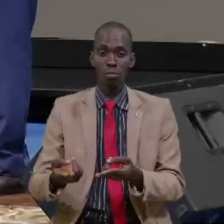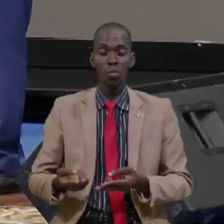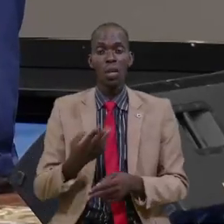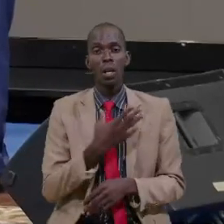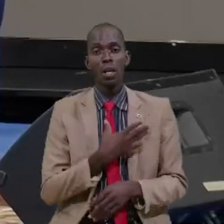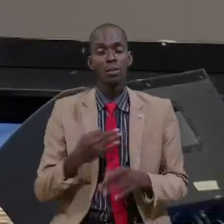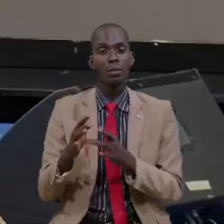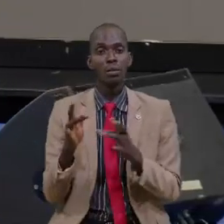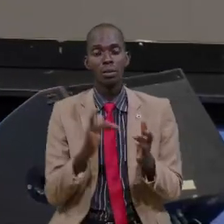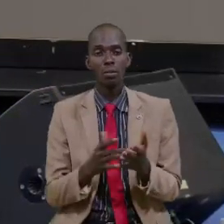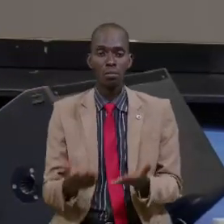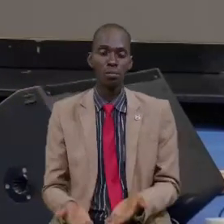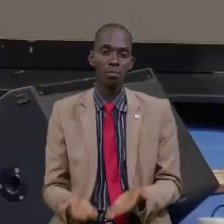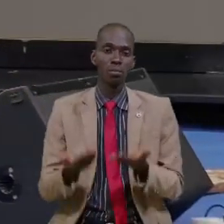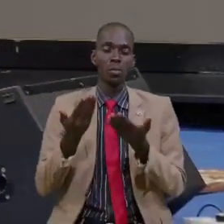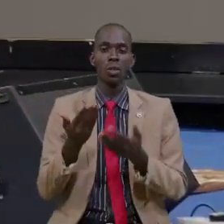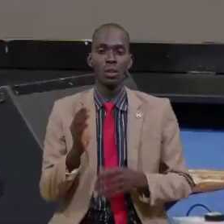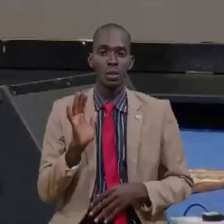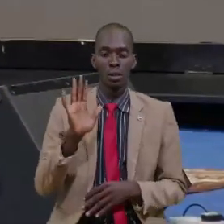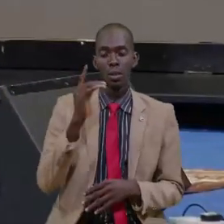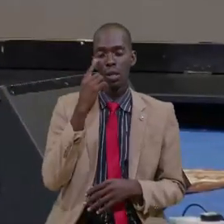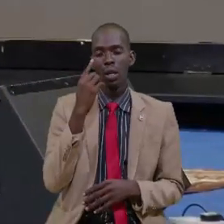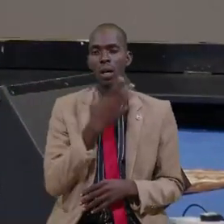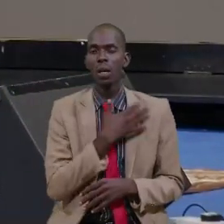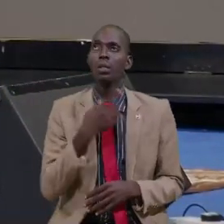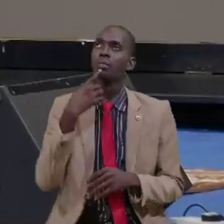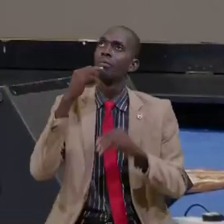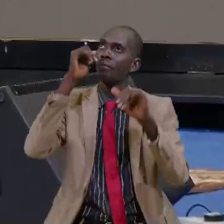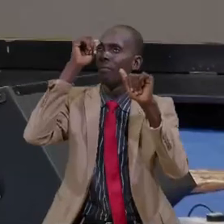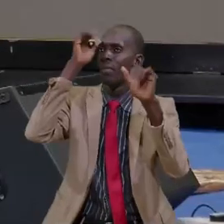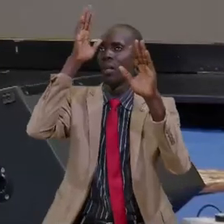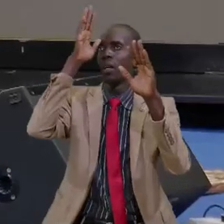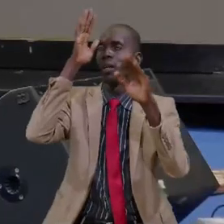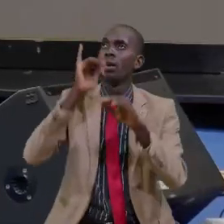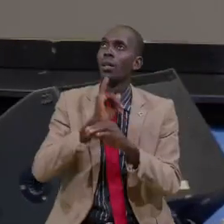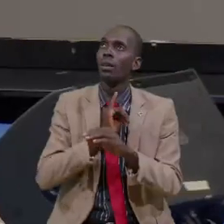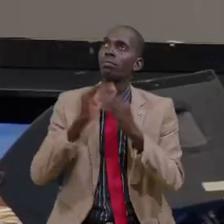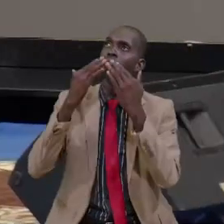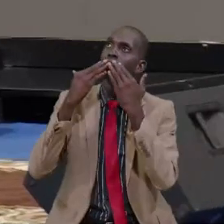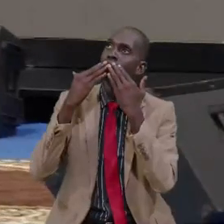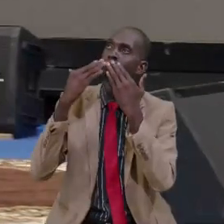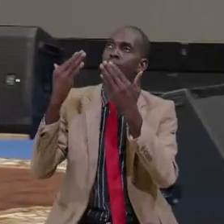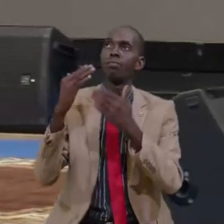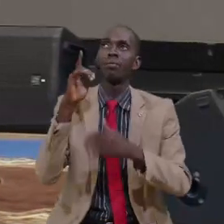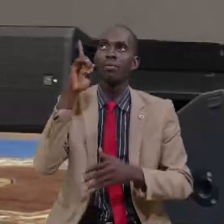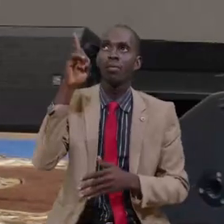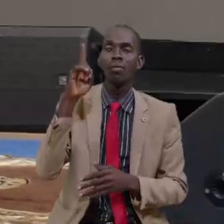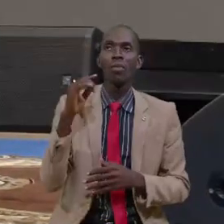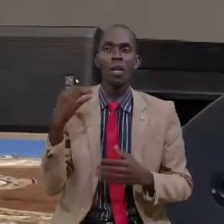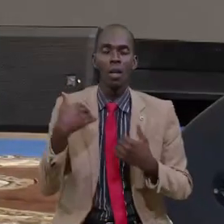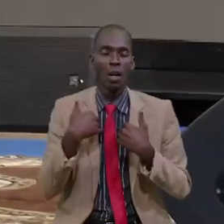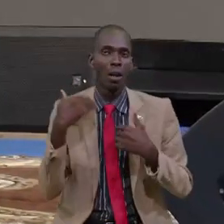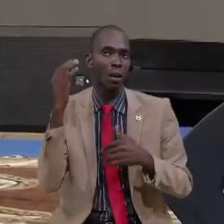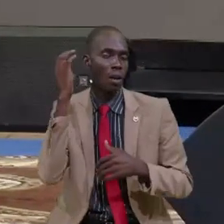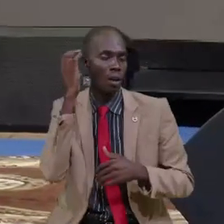Et Jésus leva les yeux en haut et dit, « Père, je te rends grâce de ce que